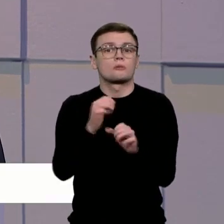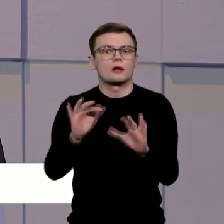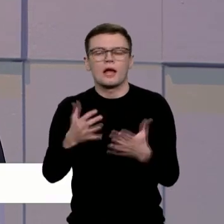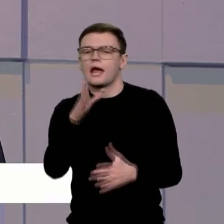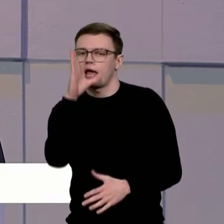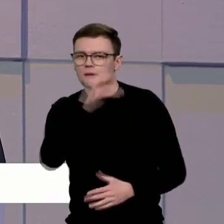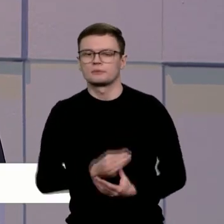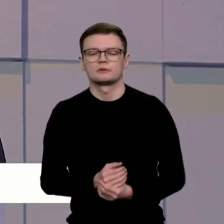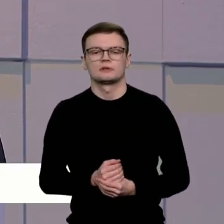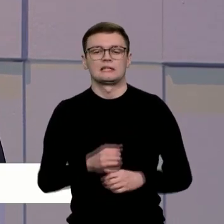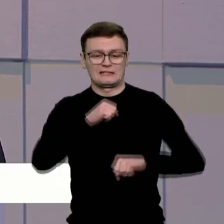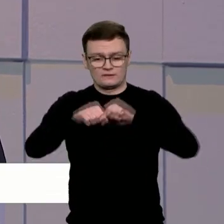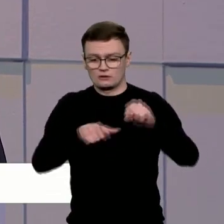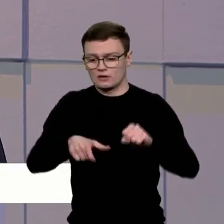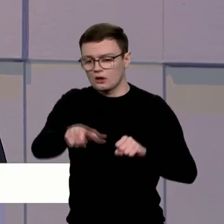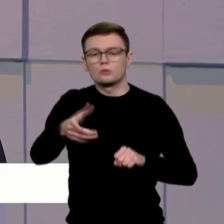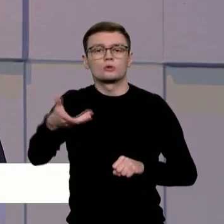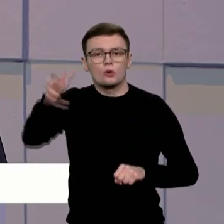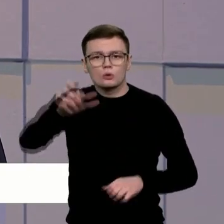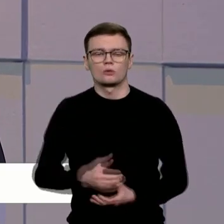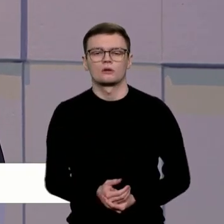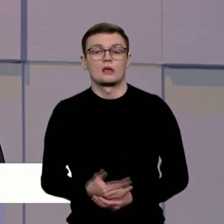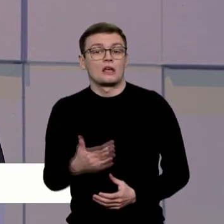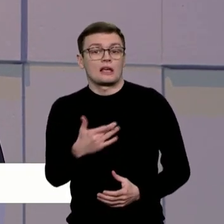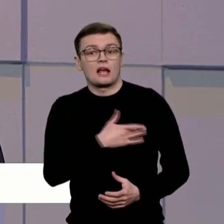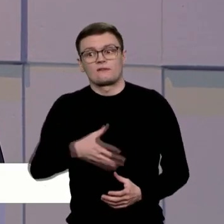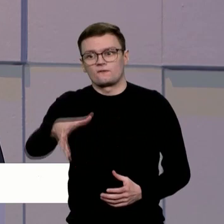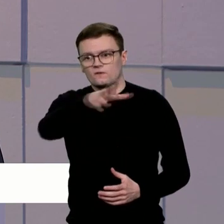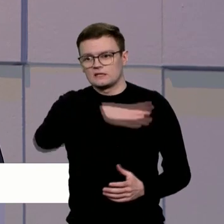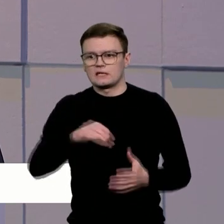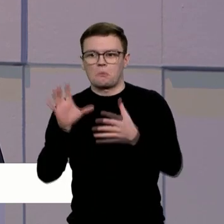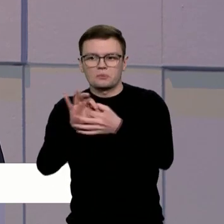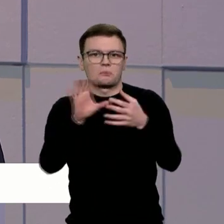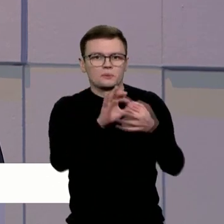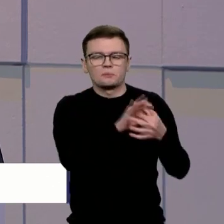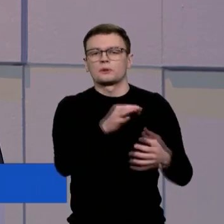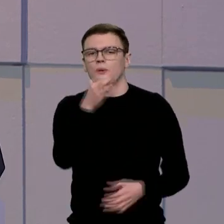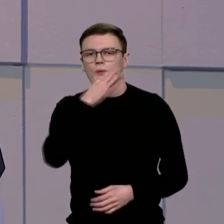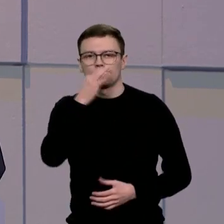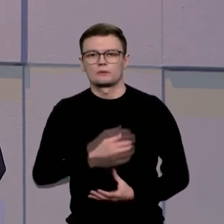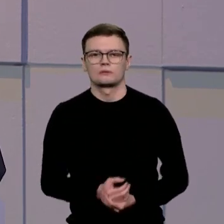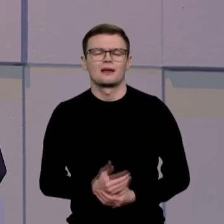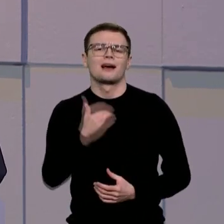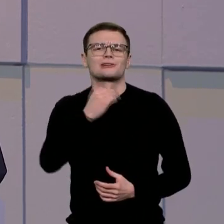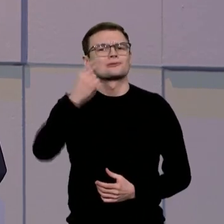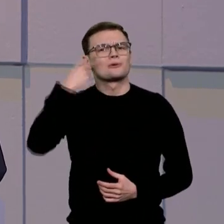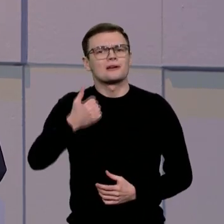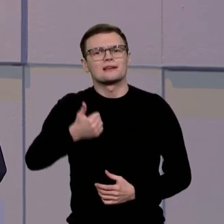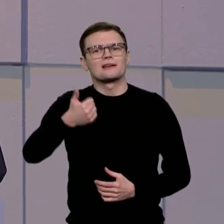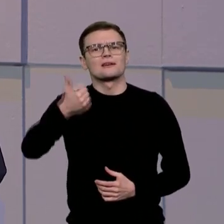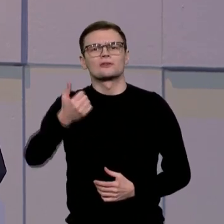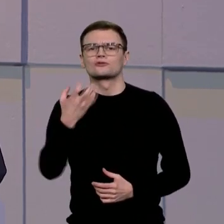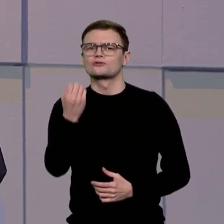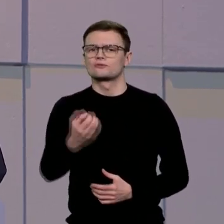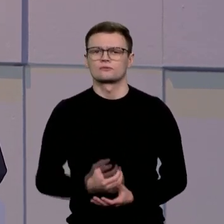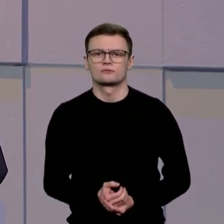būtų daugiau. Galbūt nėra dar viskas iki galo sujungta ir matyt natūralu, kad norisi geriau ir geriau. Bet aš matyčiau čia turbūt